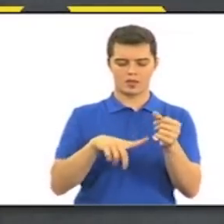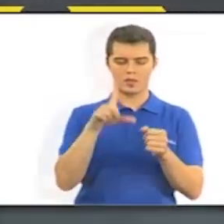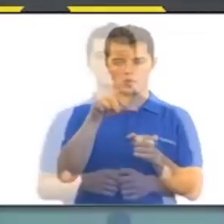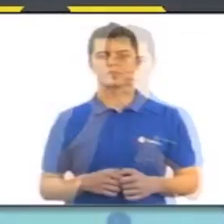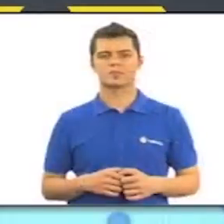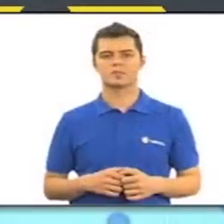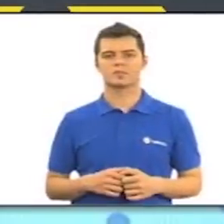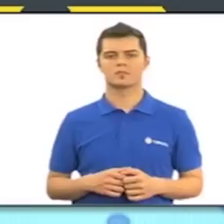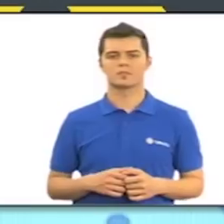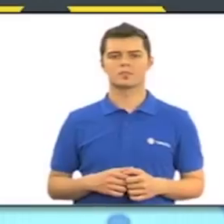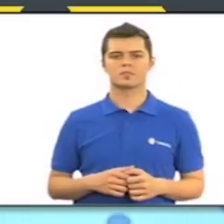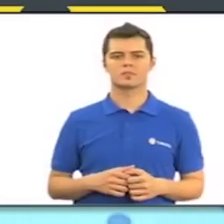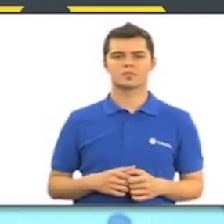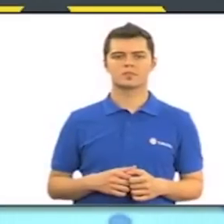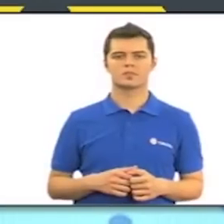giriş yapıyoruz.